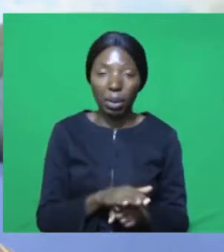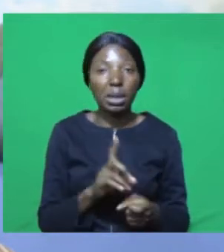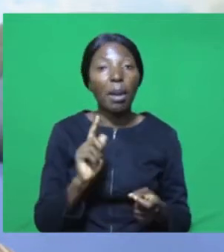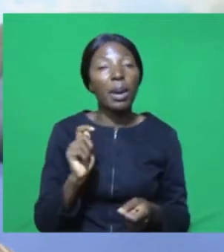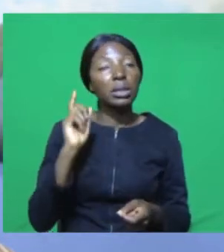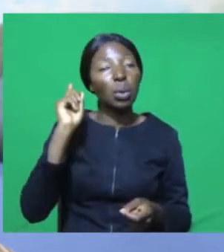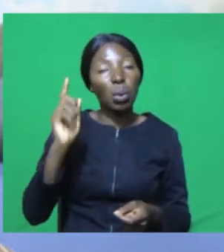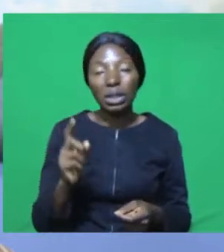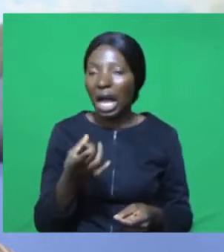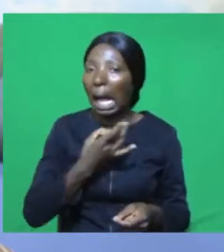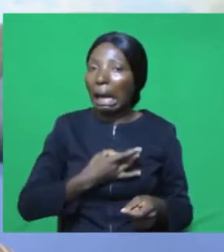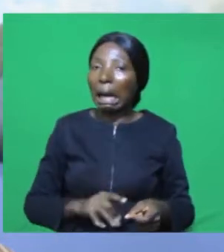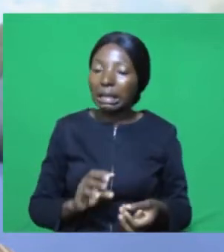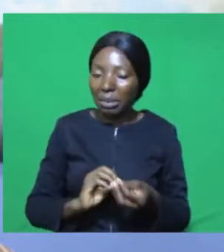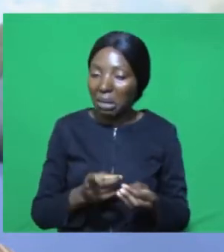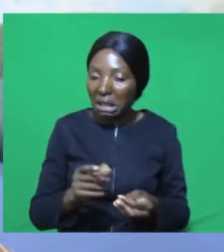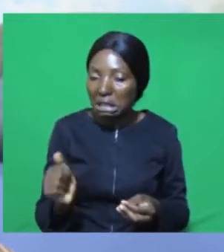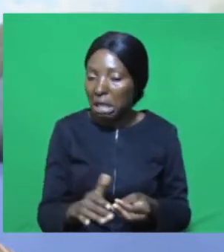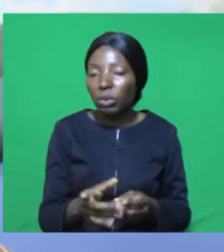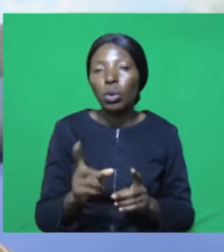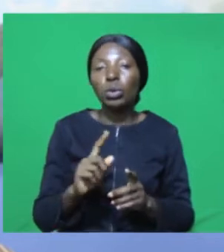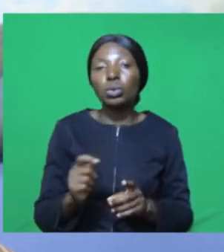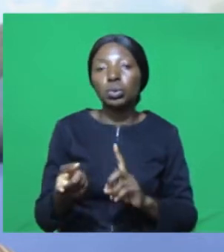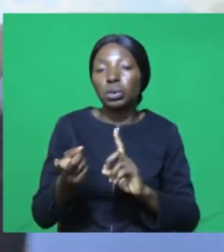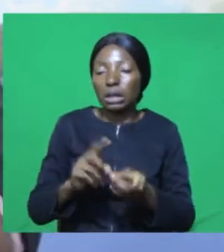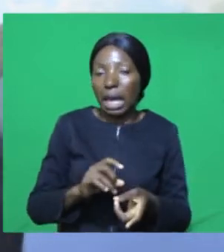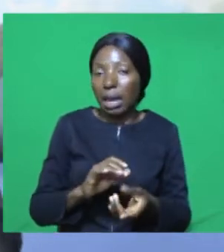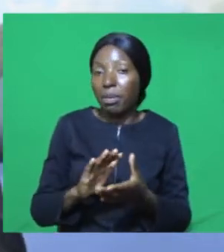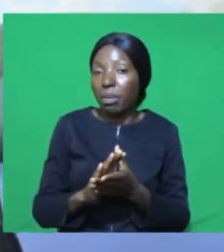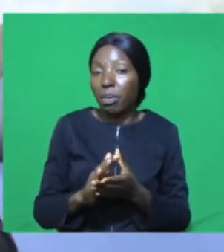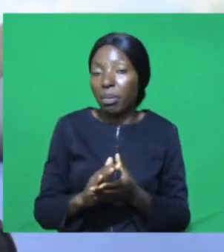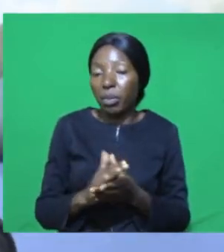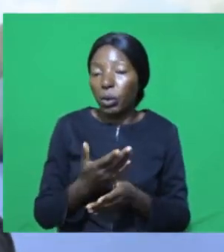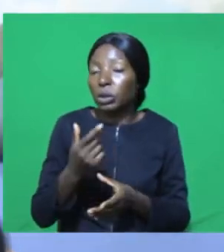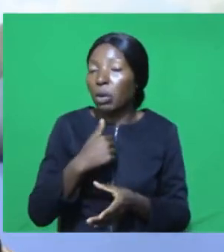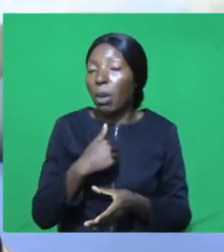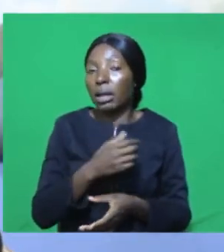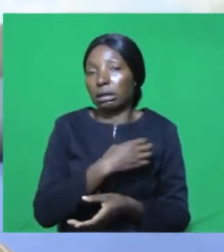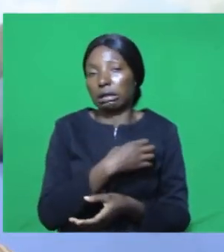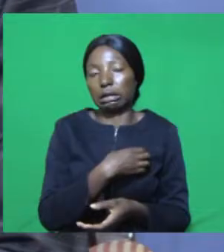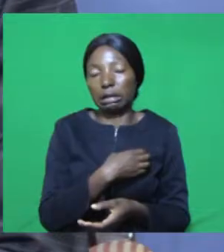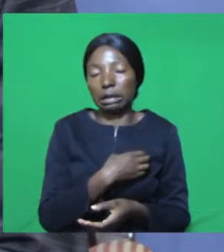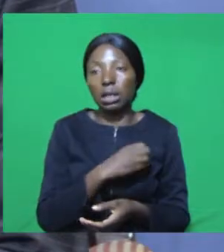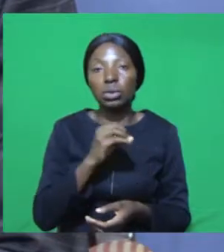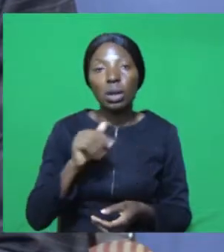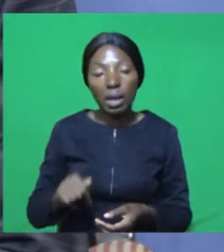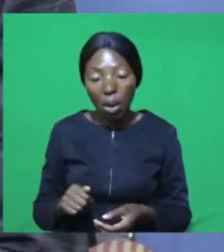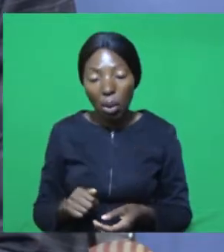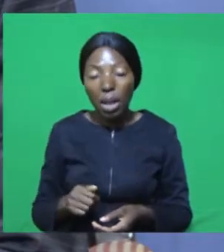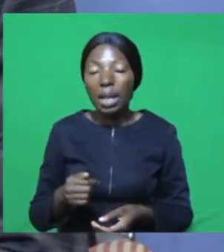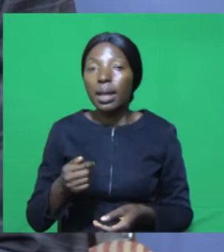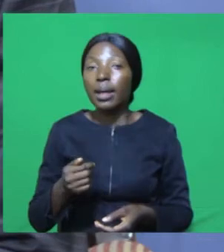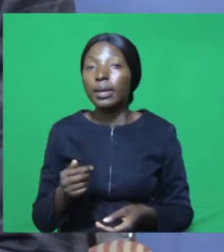Matendela utupanjumbo pangu, pafe chipiriso hii. Okay. Kana shanda aromanji, chitema chino tera ropa,